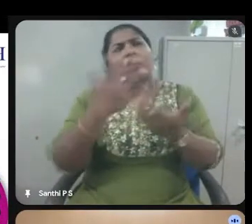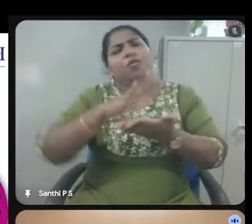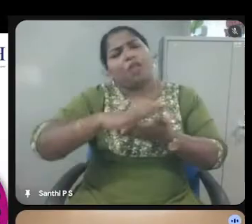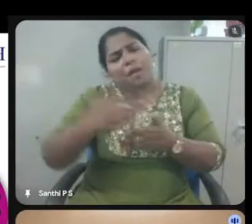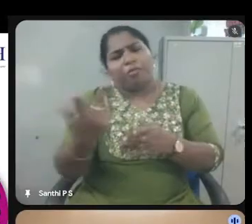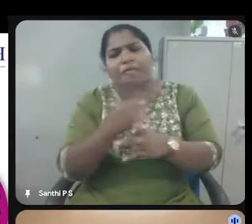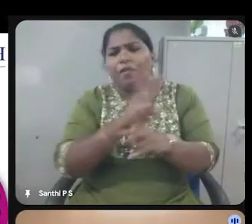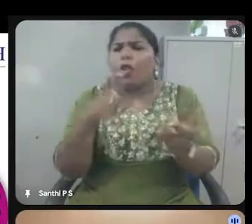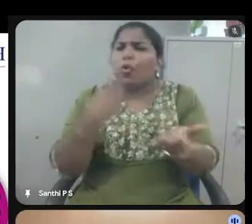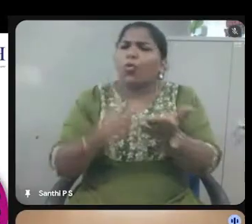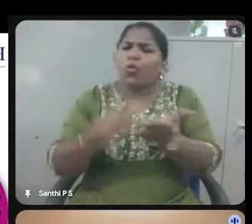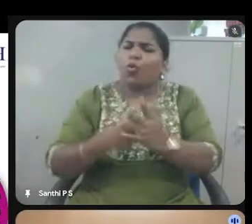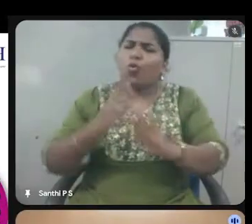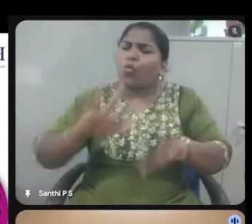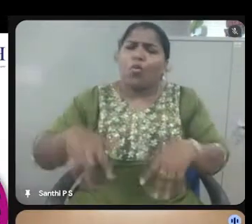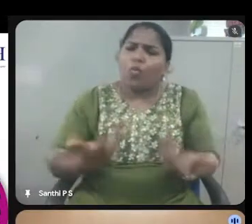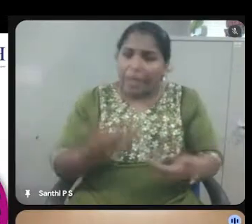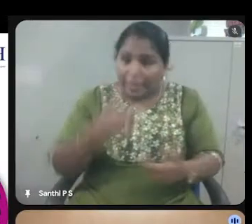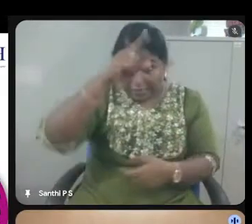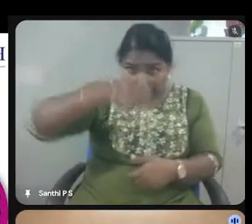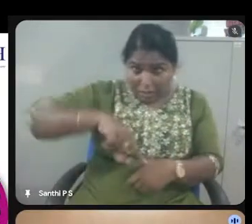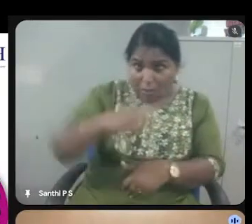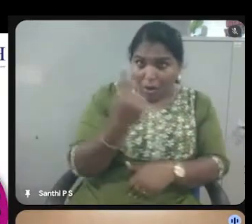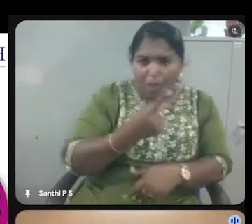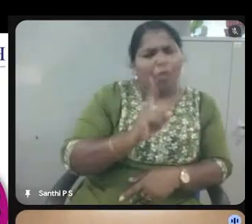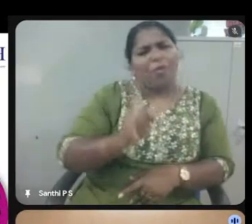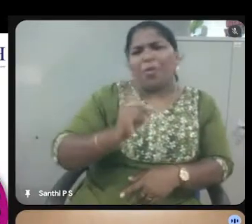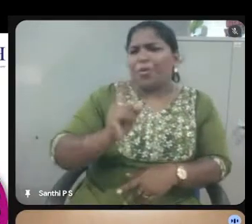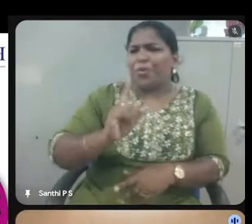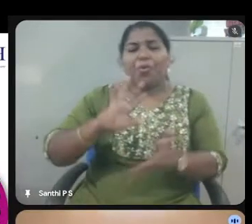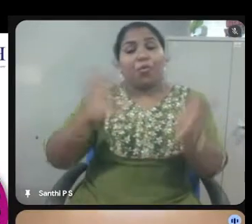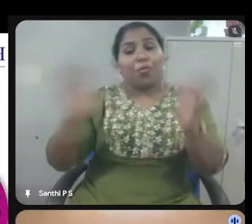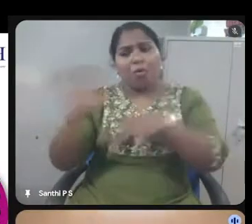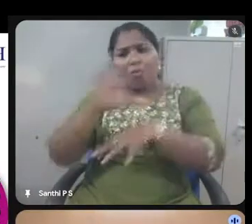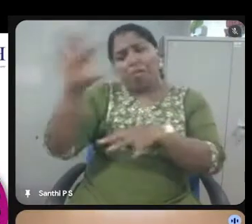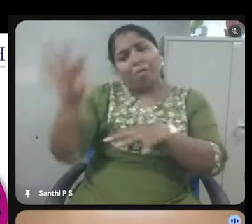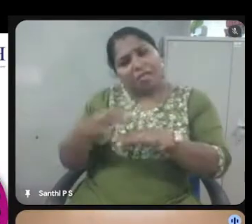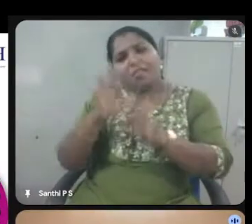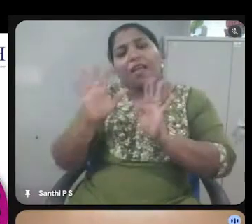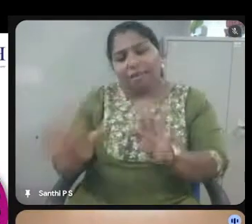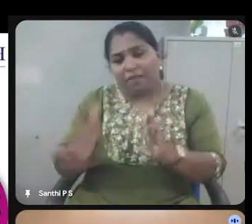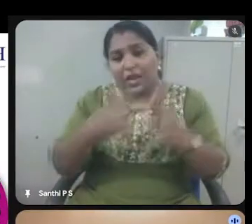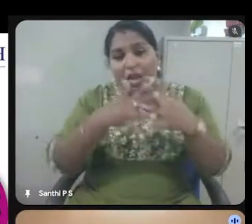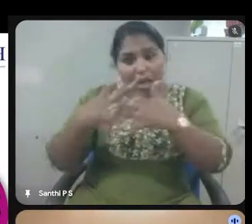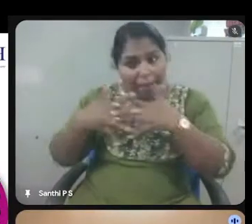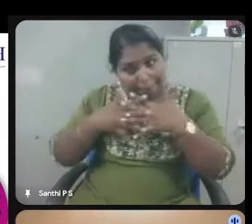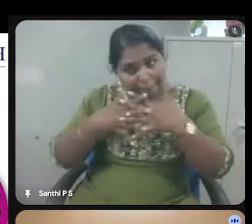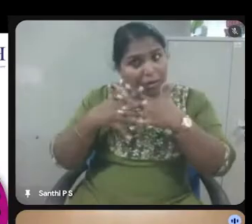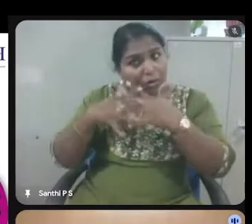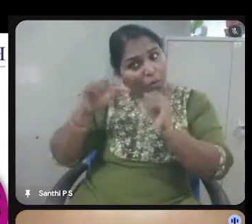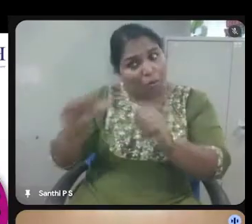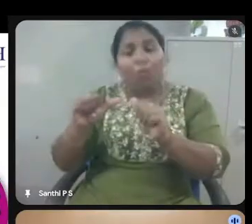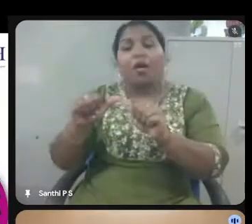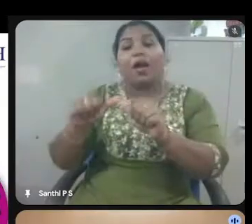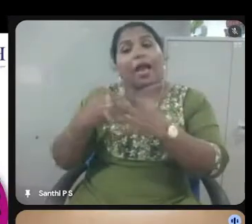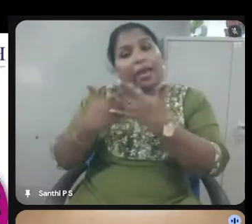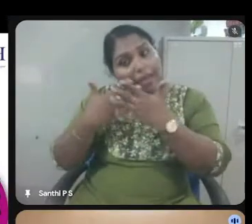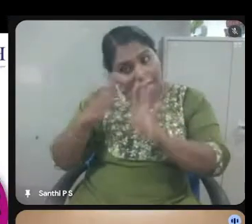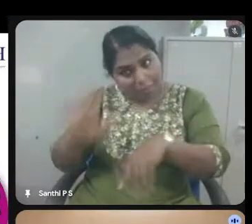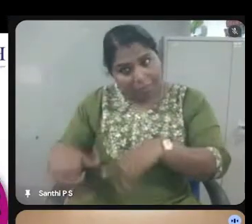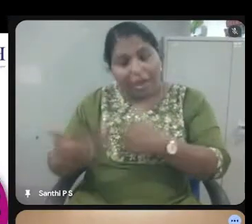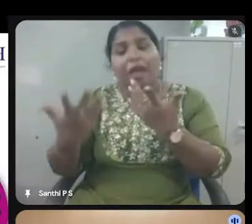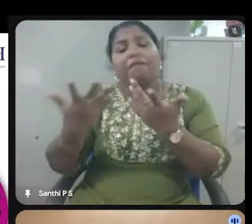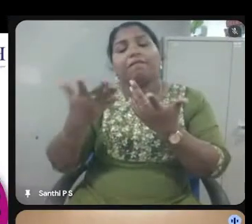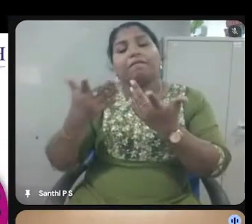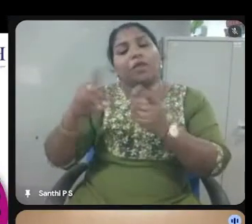കൊണ്ടുവരുന്നത്? ഇത് ഇന്ത്യയിൽ മാത്രമല്ല, ലോകത്തുള്ള എല്ലാ രാജ്യങ്ങളിലും ഇങ്ങനത്തെ ഇതുണ്ട്. ഇപ്പം അമേരിക്കൻ അക്കാദമി ഓഫ് പീഡിയാട്രിക്സ് അതുപോലത്തെ എന്താ മേജർ ആയിട്ടുള്ള